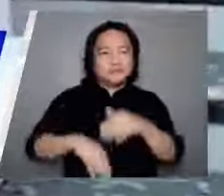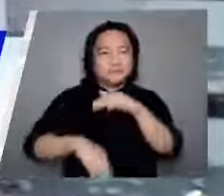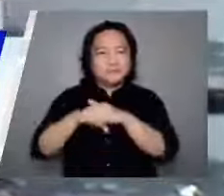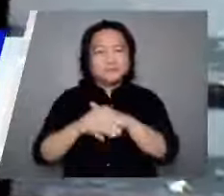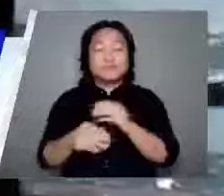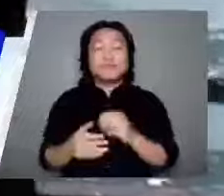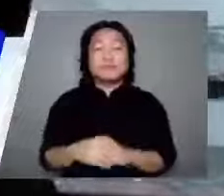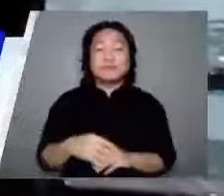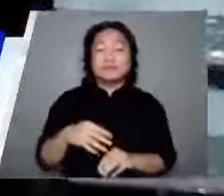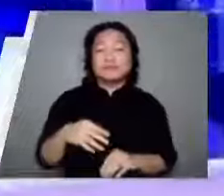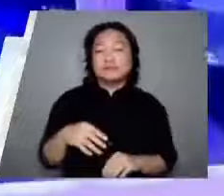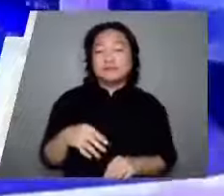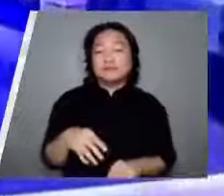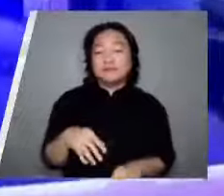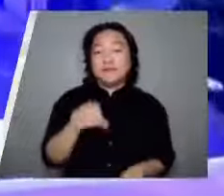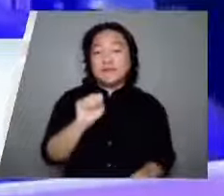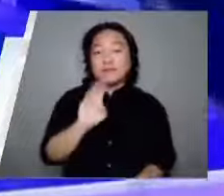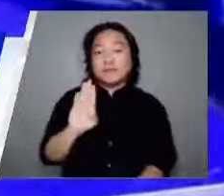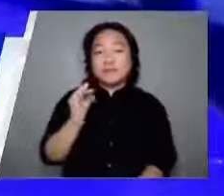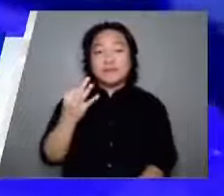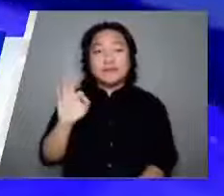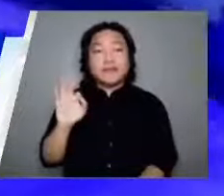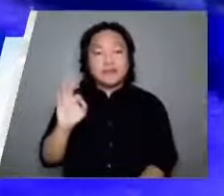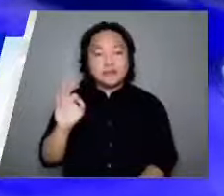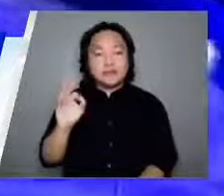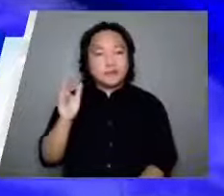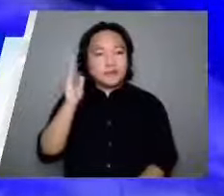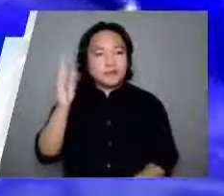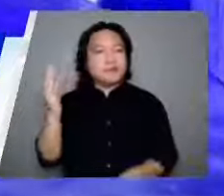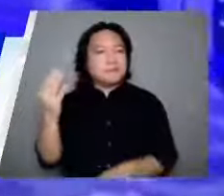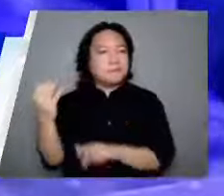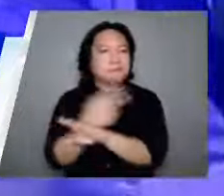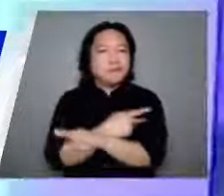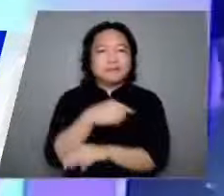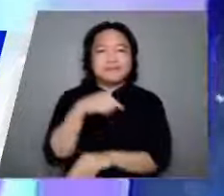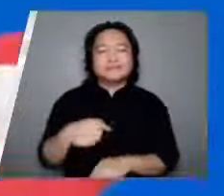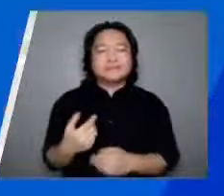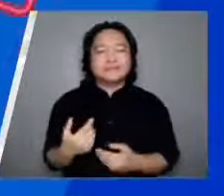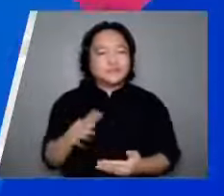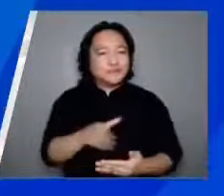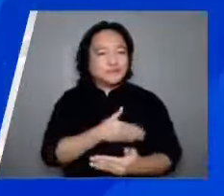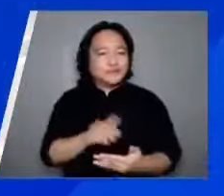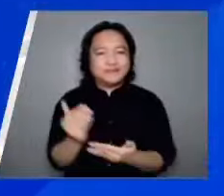SB19 magbabalik din sa susunod na buwan para sa kanilang bagong single.